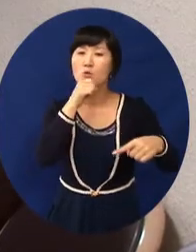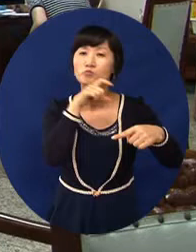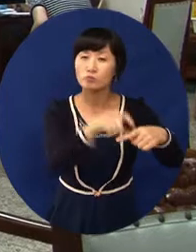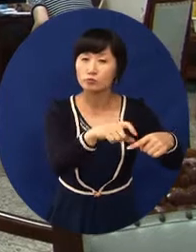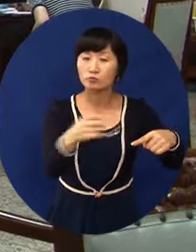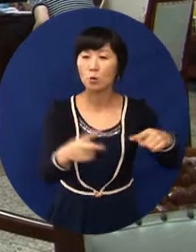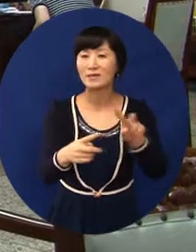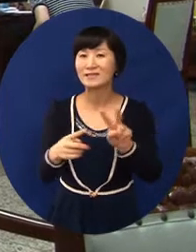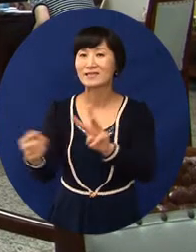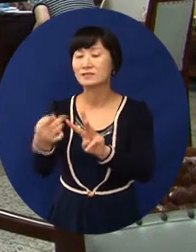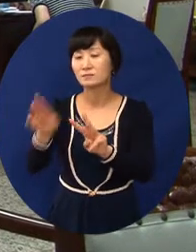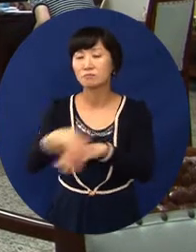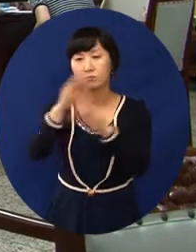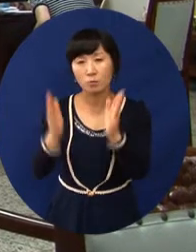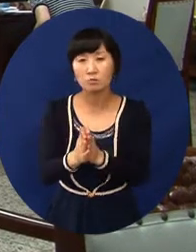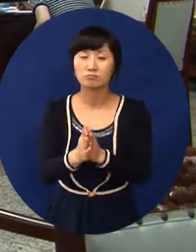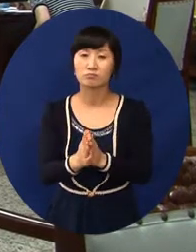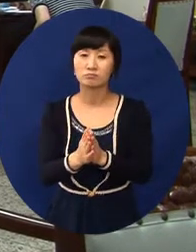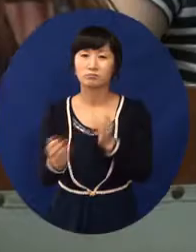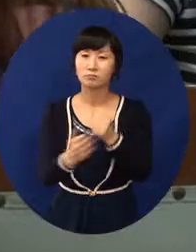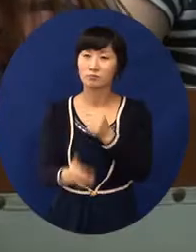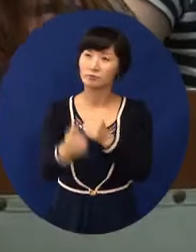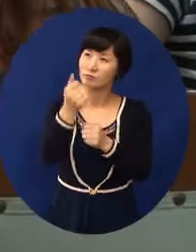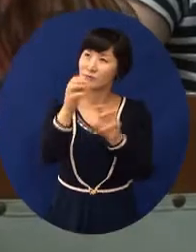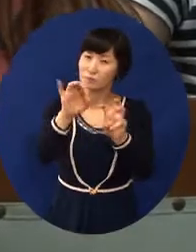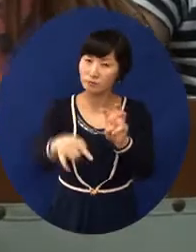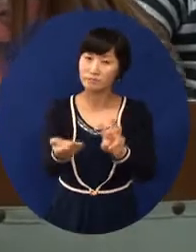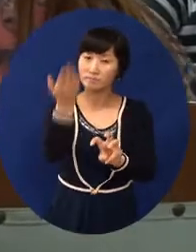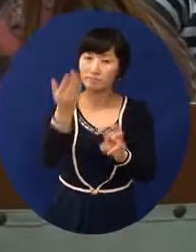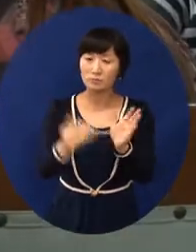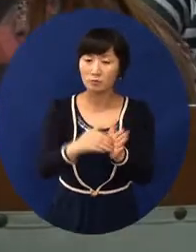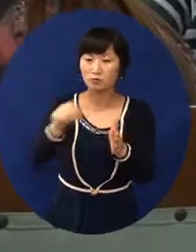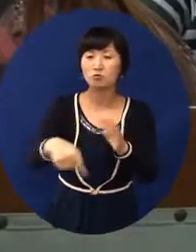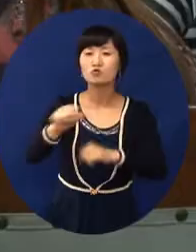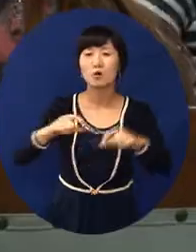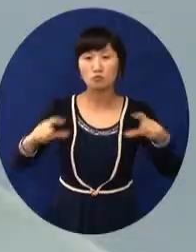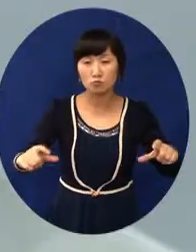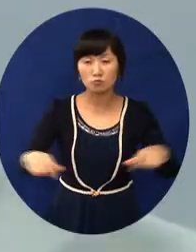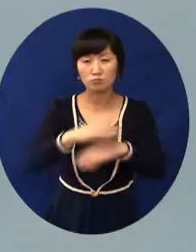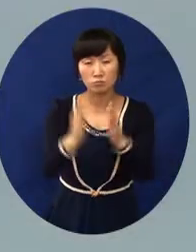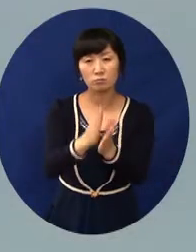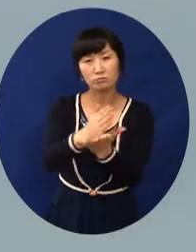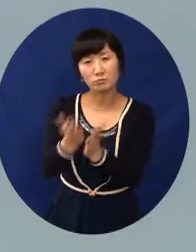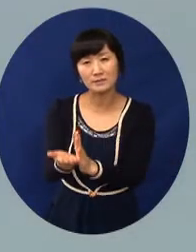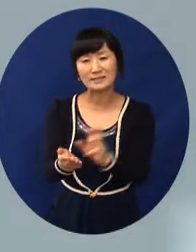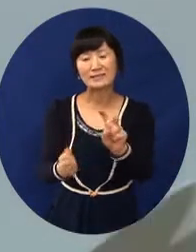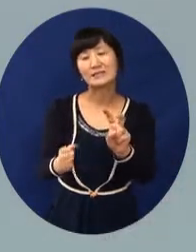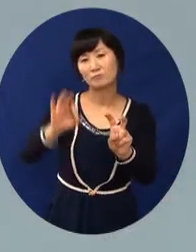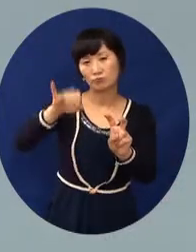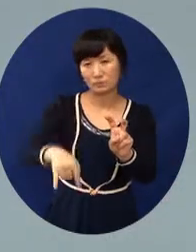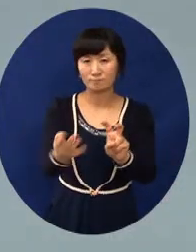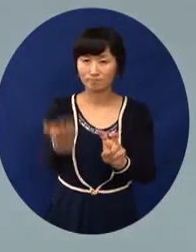평균과 1에서 2등급 비율 모두 상위 30위 안에 포함됐는데 그중 수성구는 전 영역이 20위